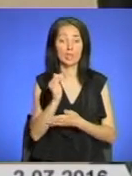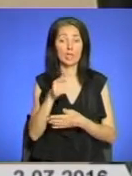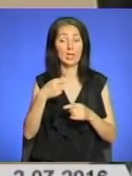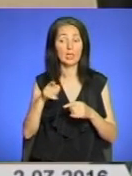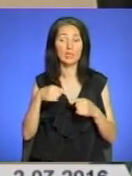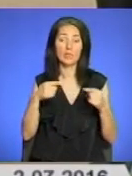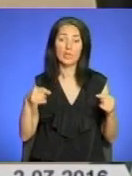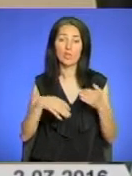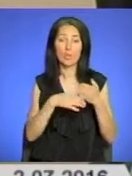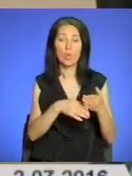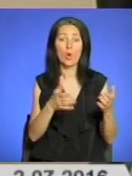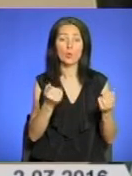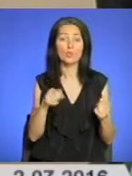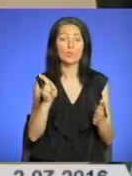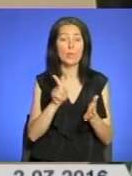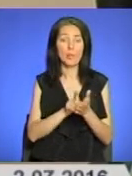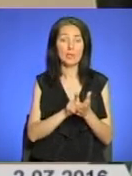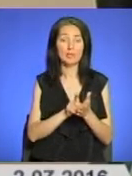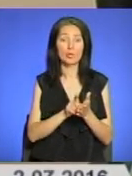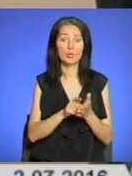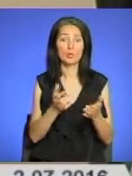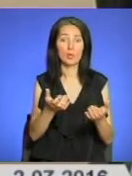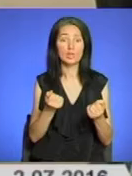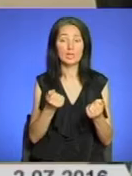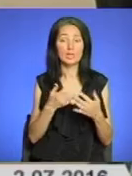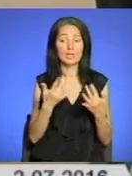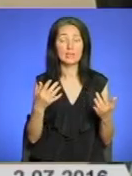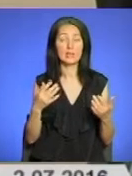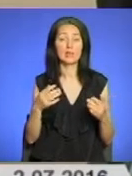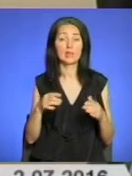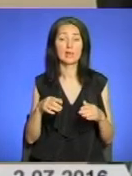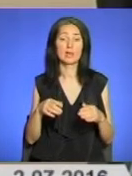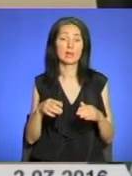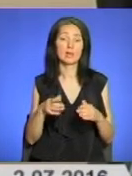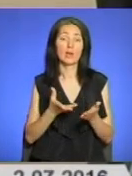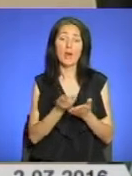види допомог, одержували пенсію, одержували різні виплати по,